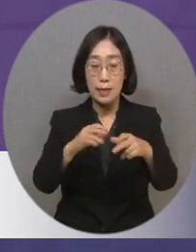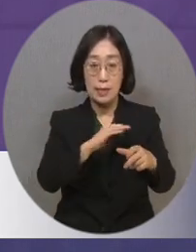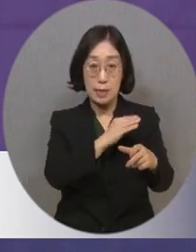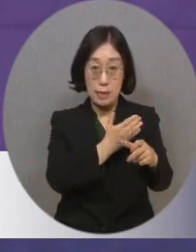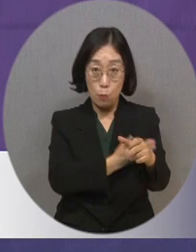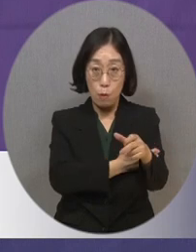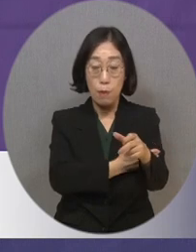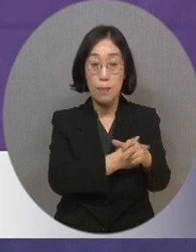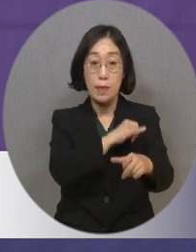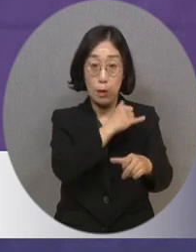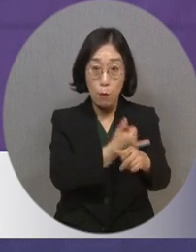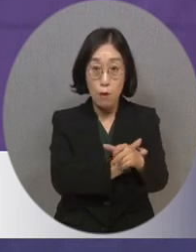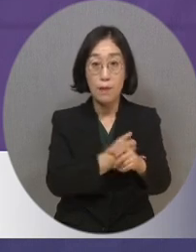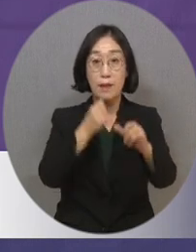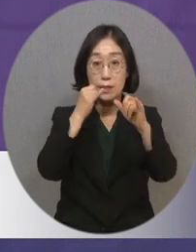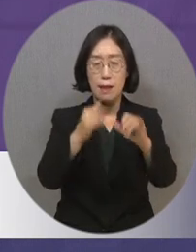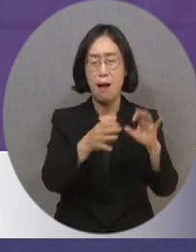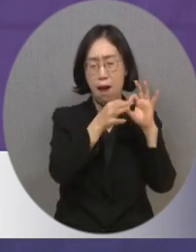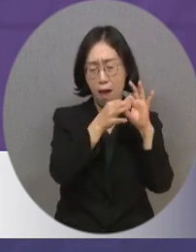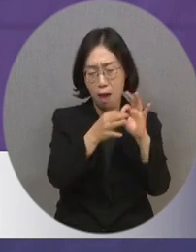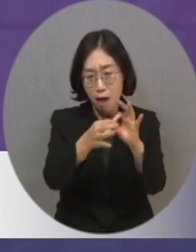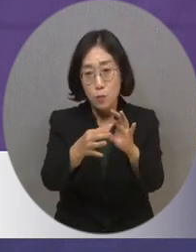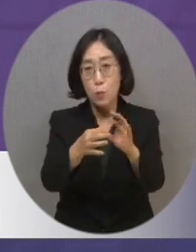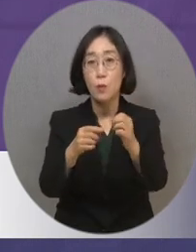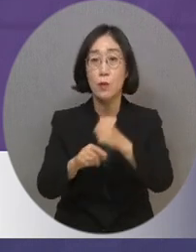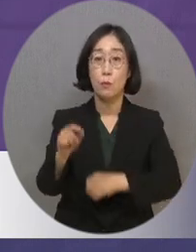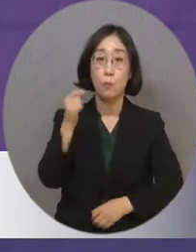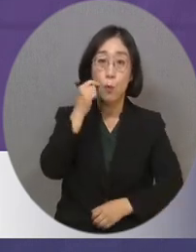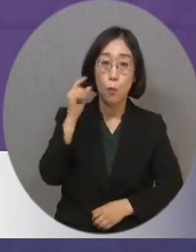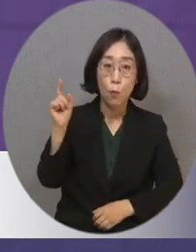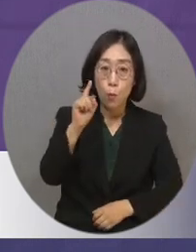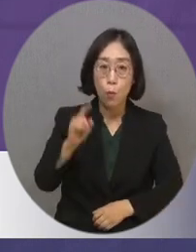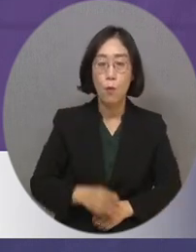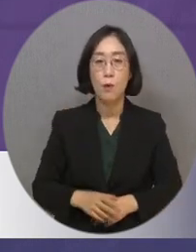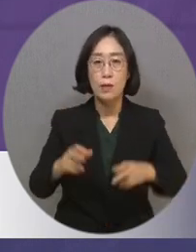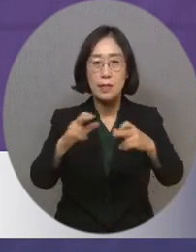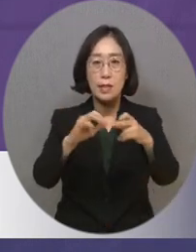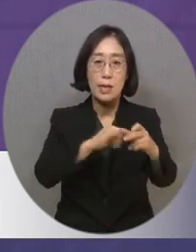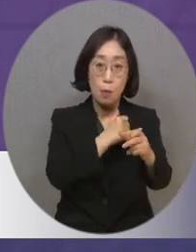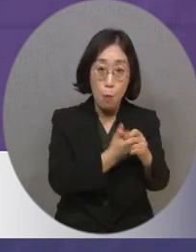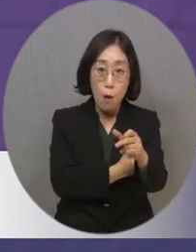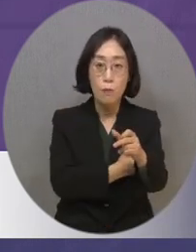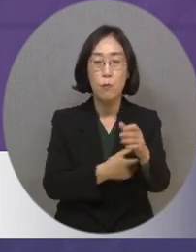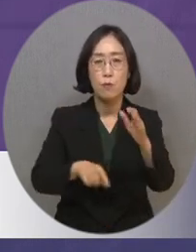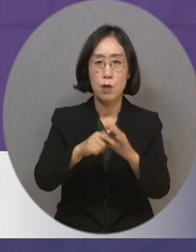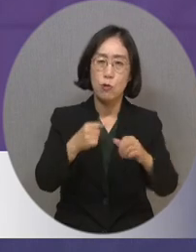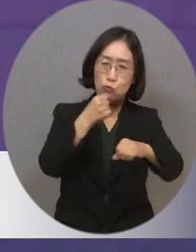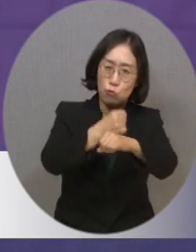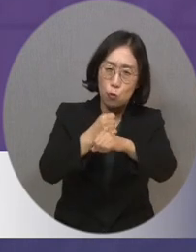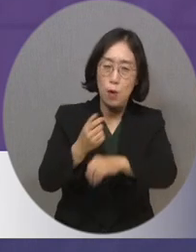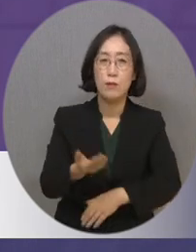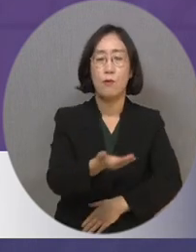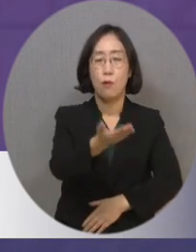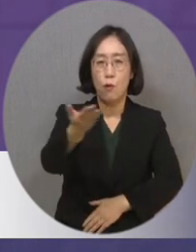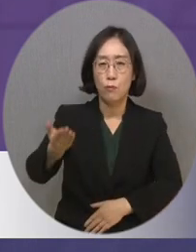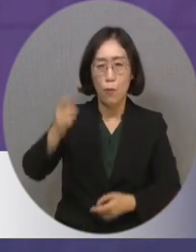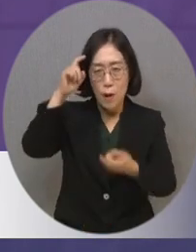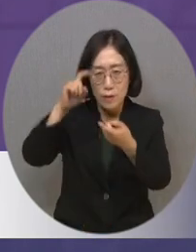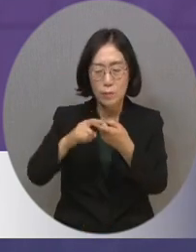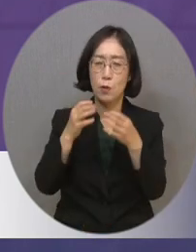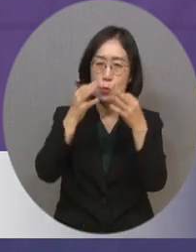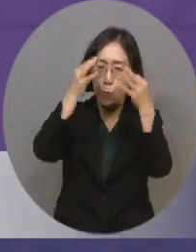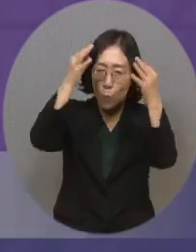한국장애인인권상이 오랫동안 이어진 이유는 장애인인권 증진을 위해 헌신하고 있는 여러분의 관심과